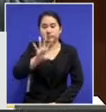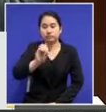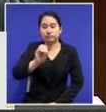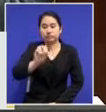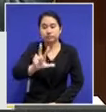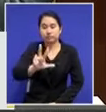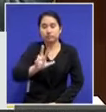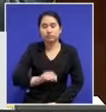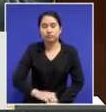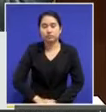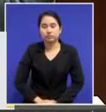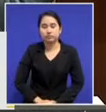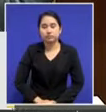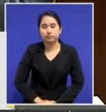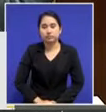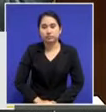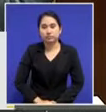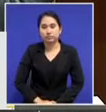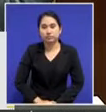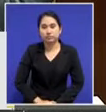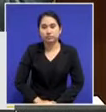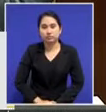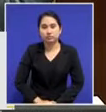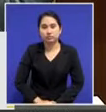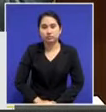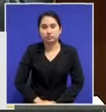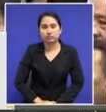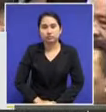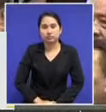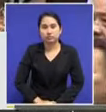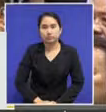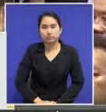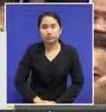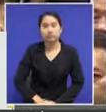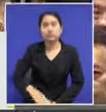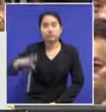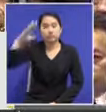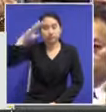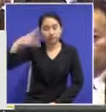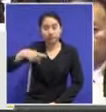453นายลักษณ์วจนานวัฒน ์พลเอกประยุทธ์จันทร์โอชาครับ